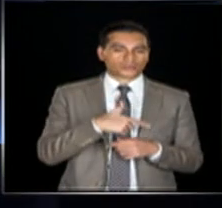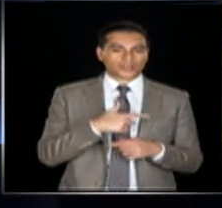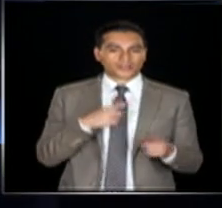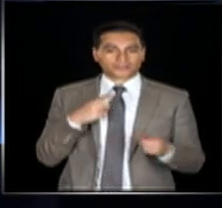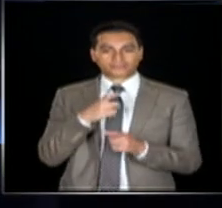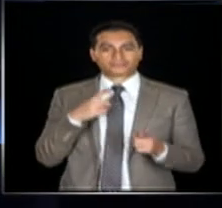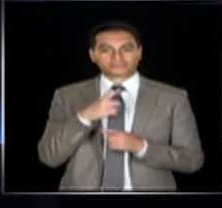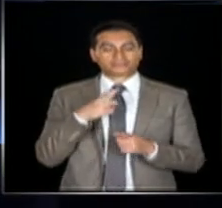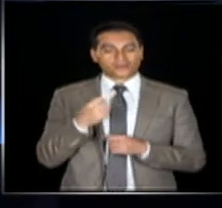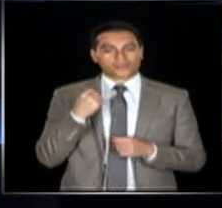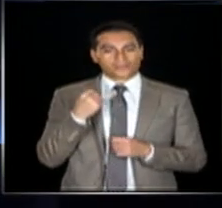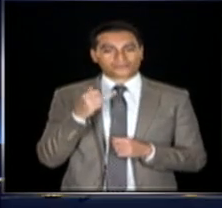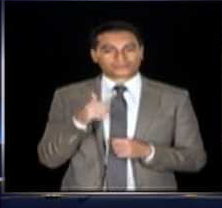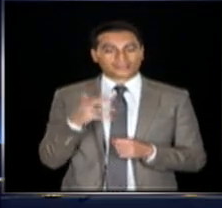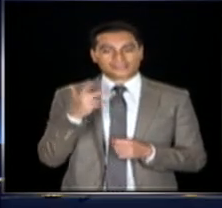والسادس في